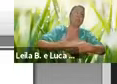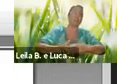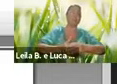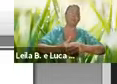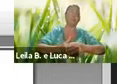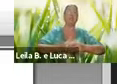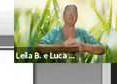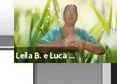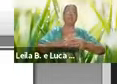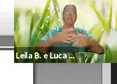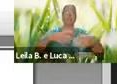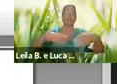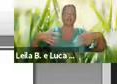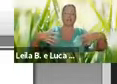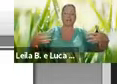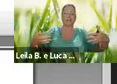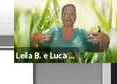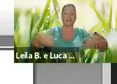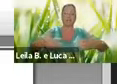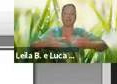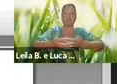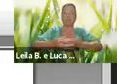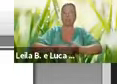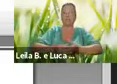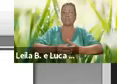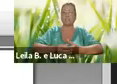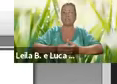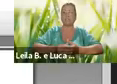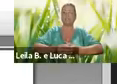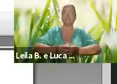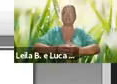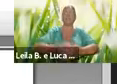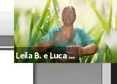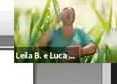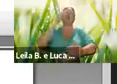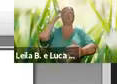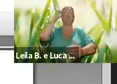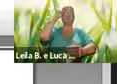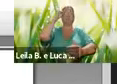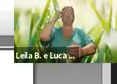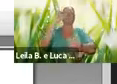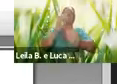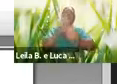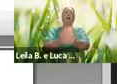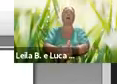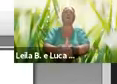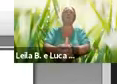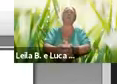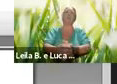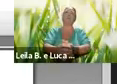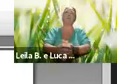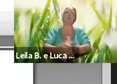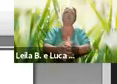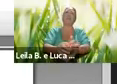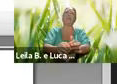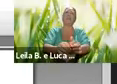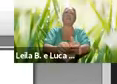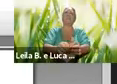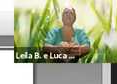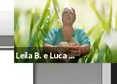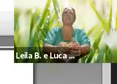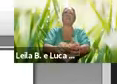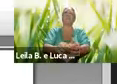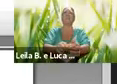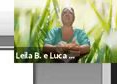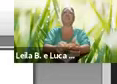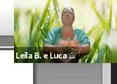delle benedizioni e della energia di questa riunione. A questo punto,